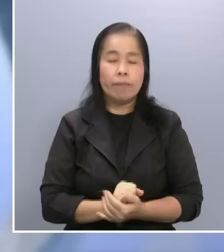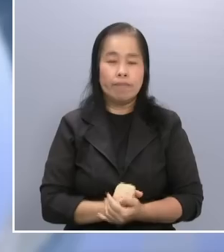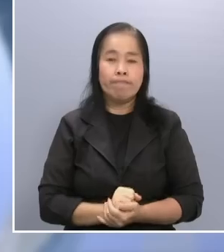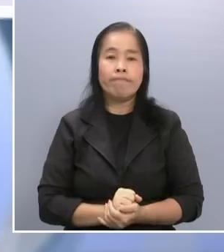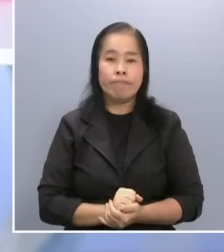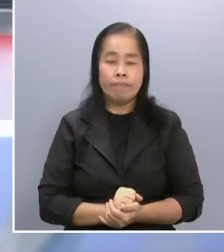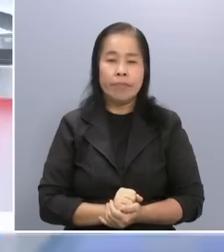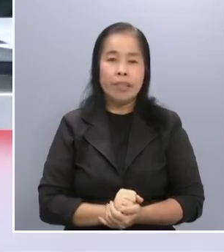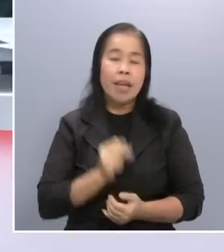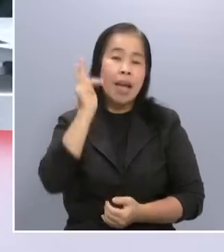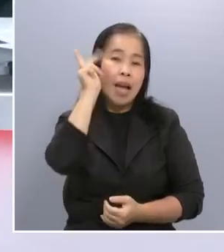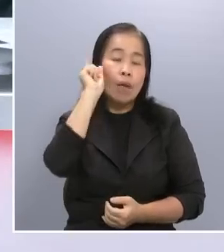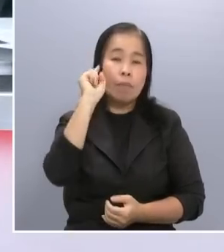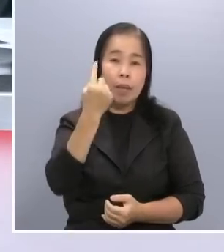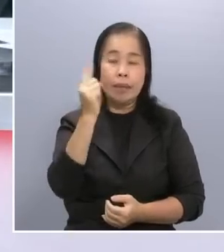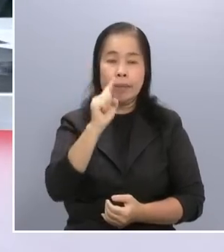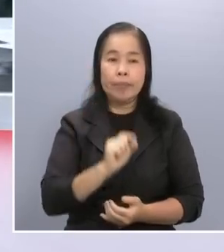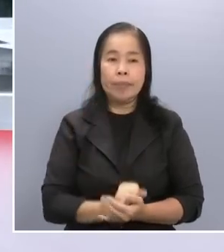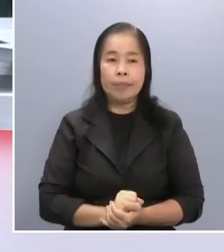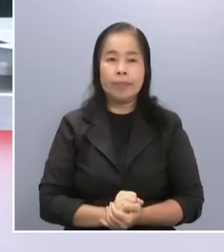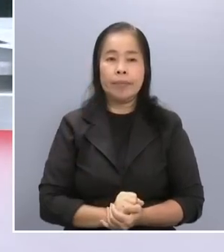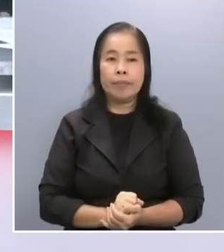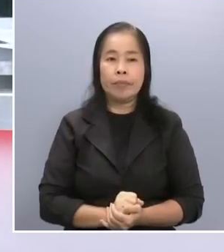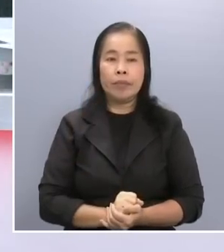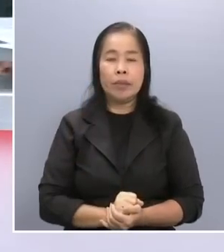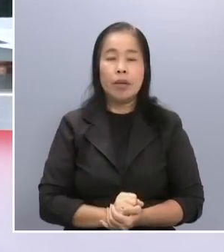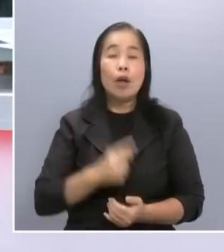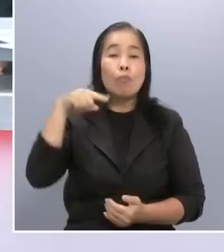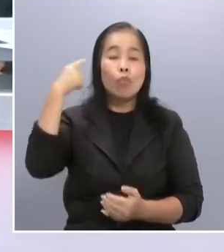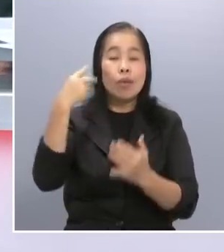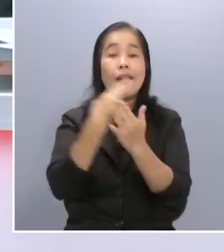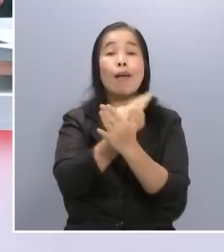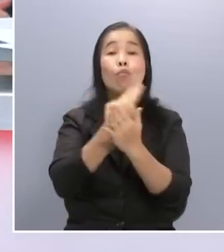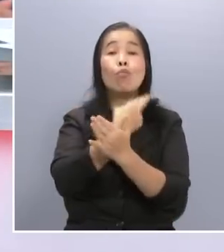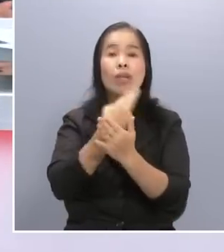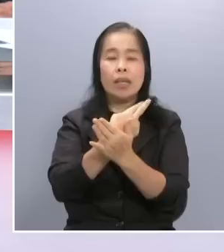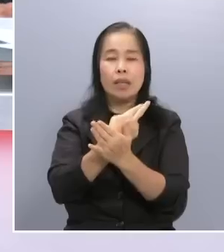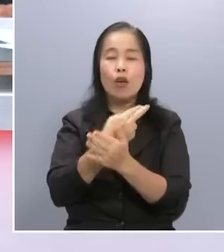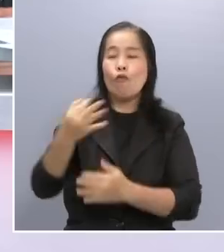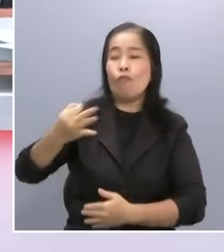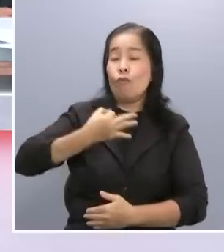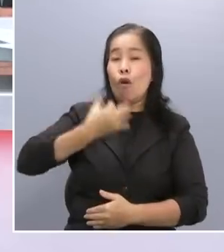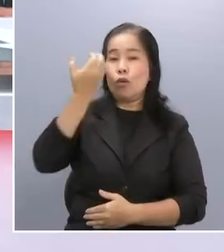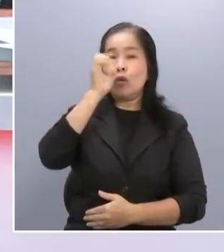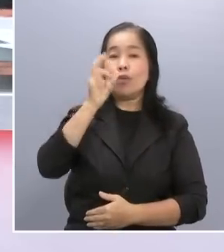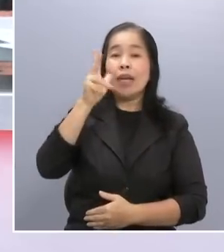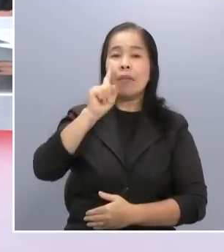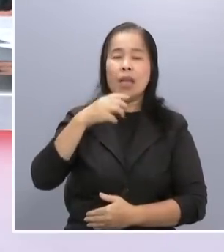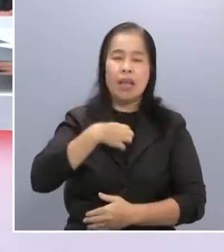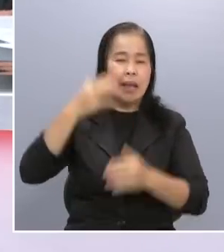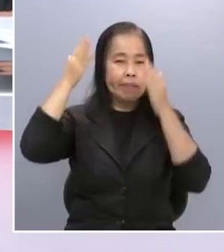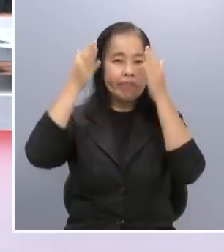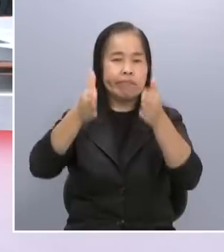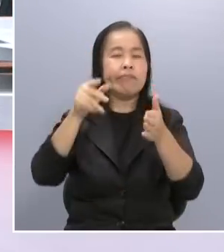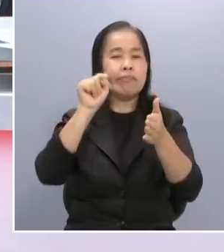เอาไปดูอีกเรื่องหนึ่งคุณผู้ชมครับเรื่องนี้นะฮะก็สาวบ้านโป่งครับมาร้องที่เพจของโหนกระแสนะบอกว่าอยากเอาผิดผัวตำรวจเหลือเ